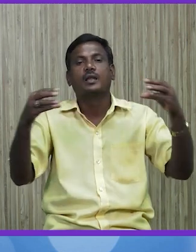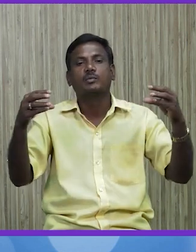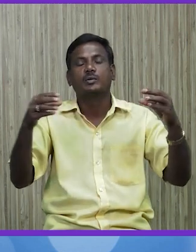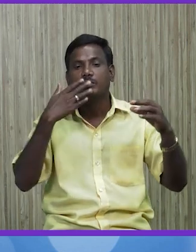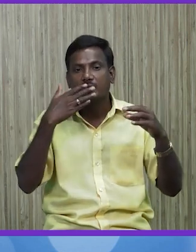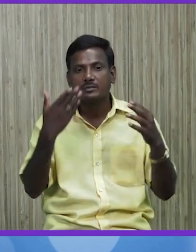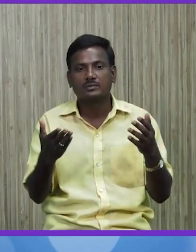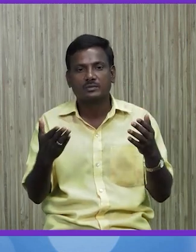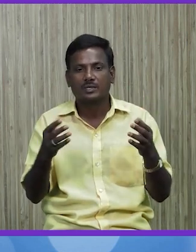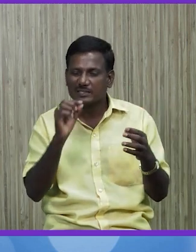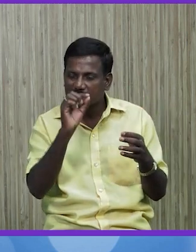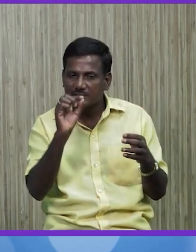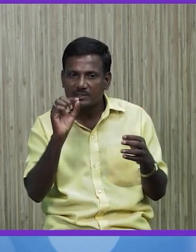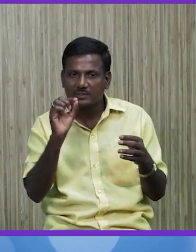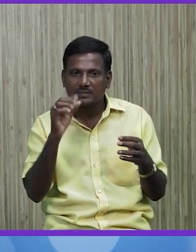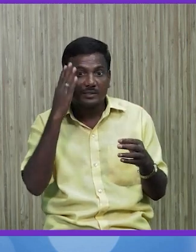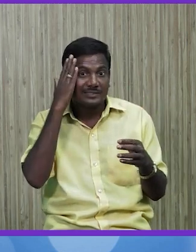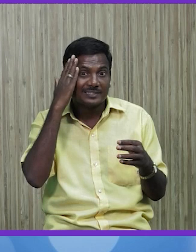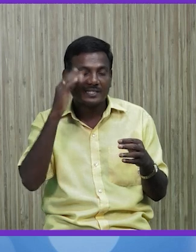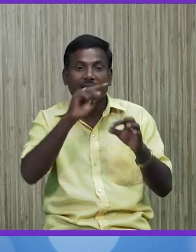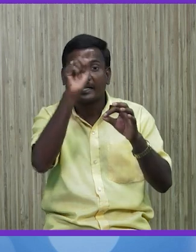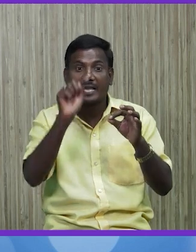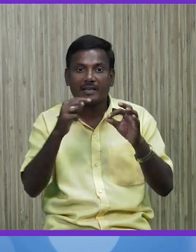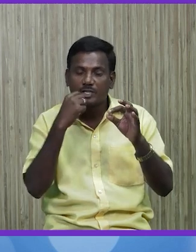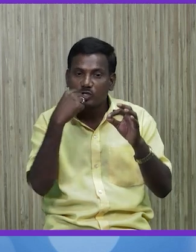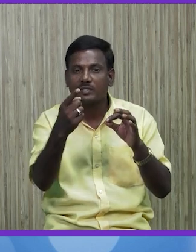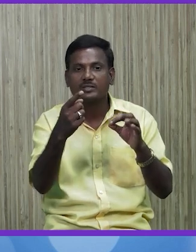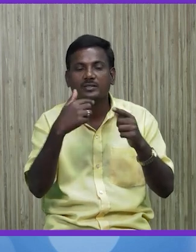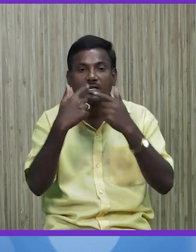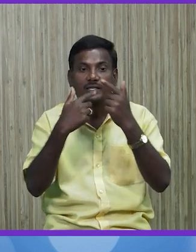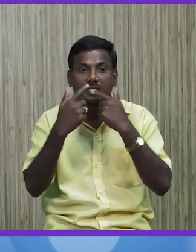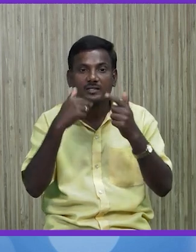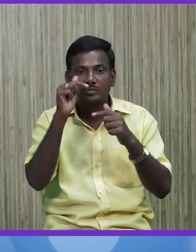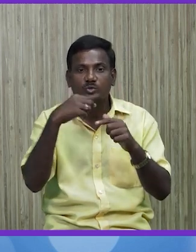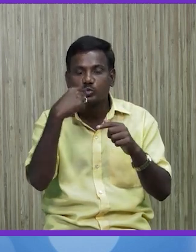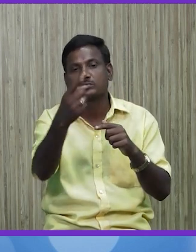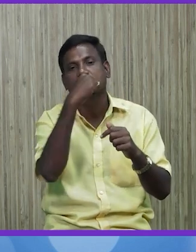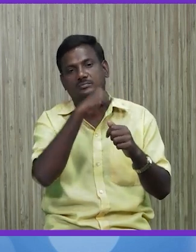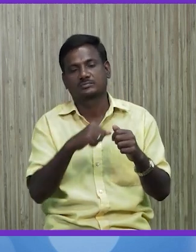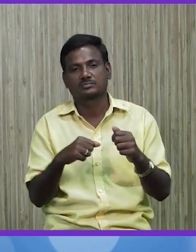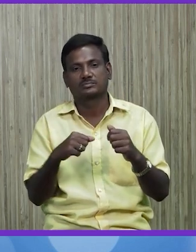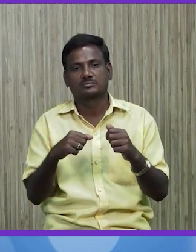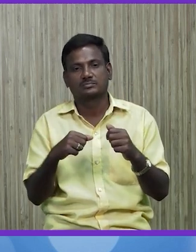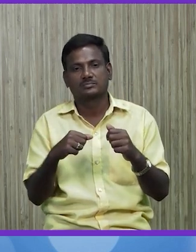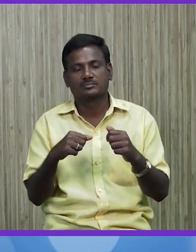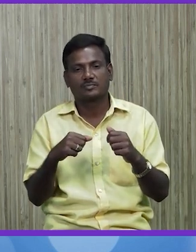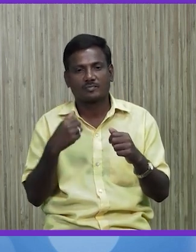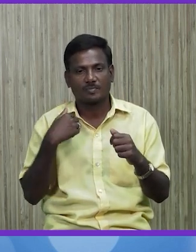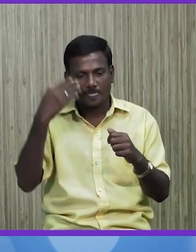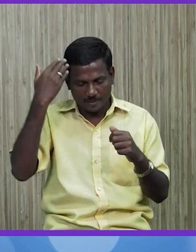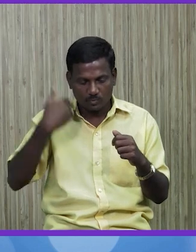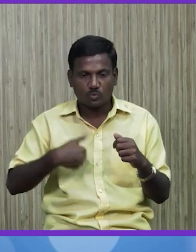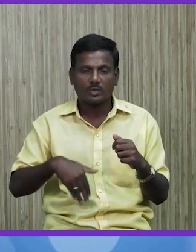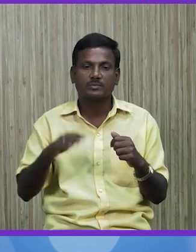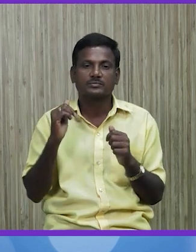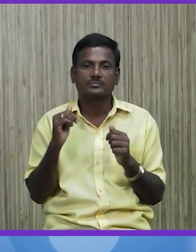பற்றிய சில சிந்தனை வினாக்களை உங்களிடம் தொகுத்துக்கோரி என்றேன். நம்மது மனித